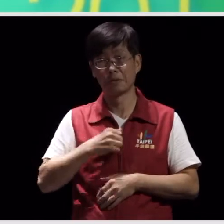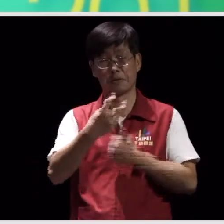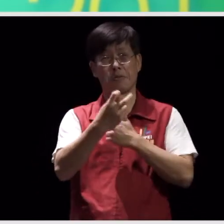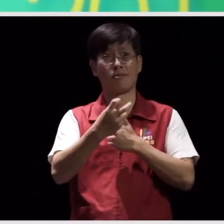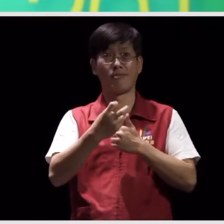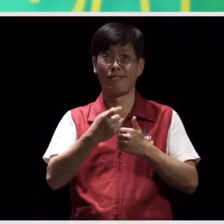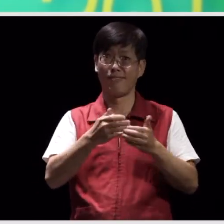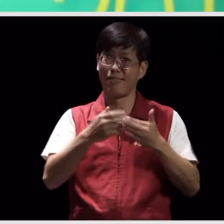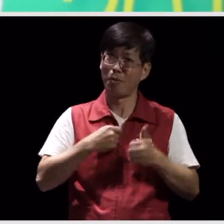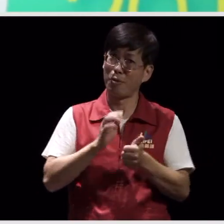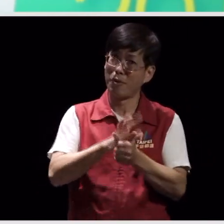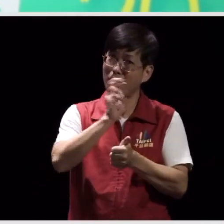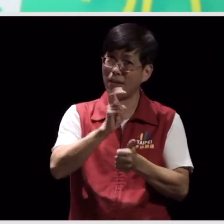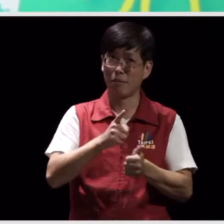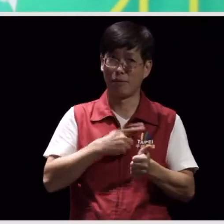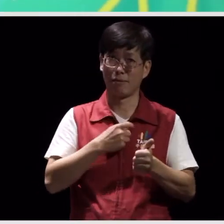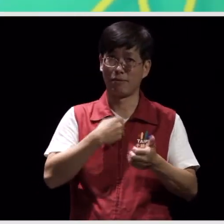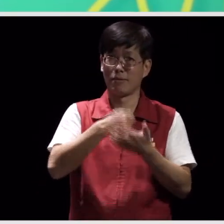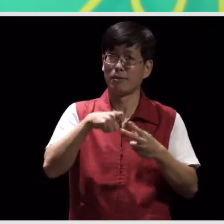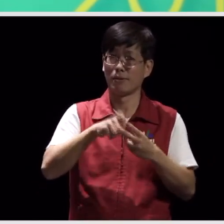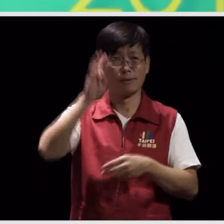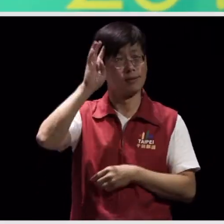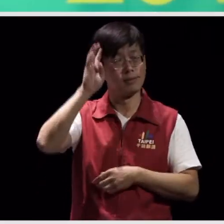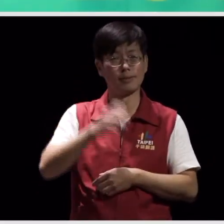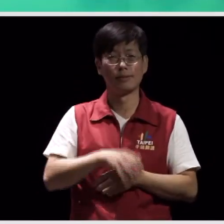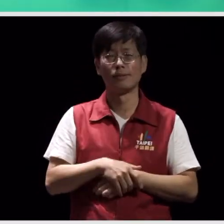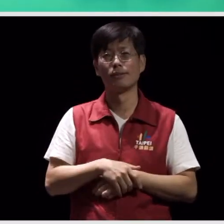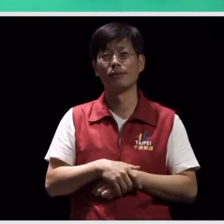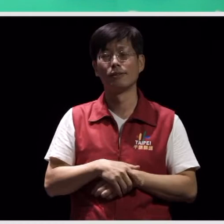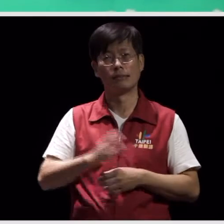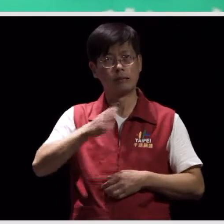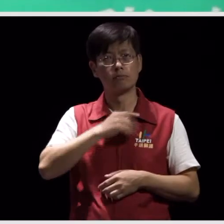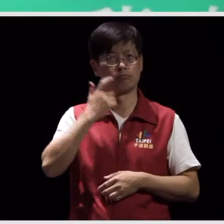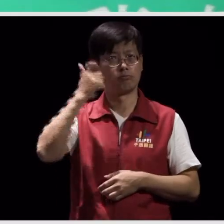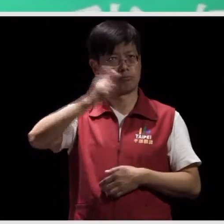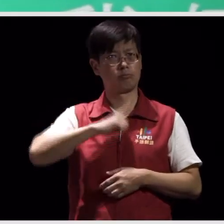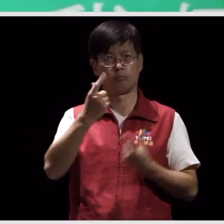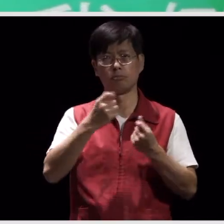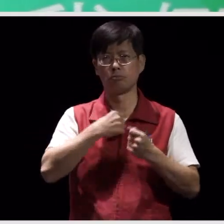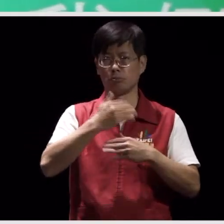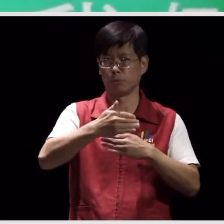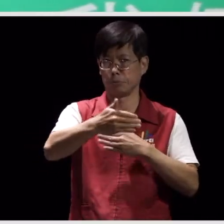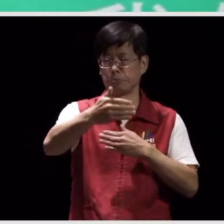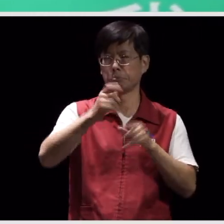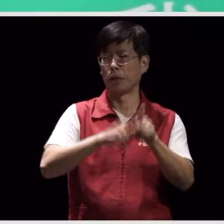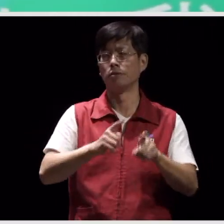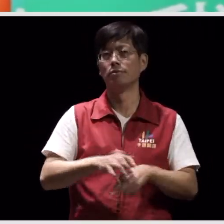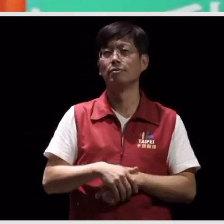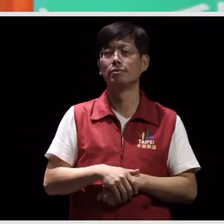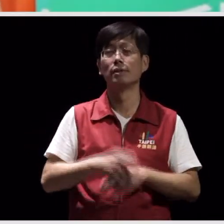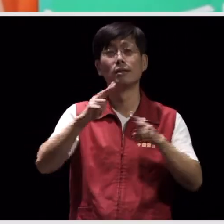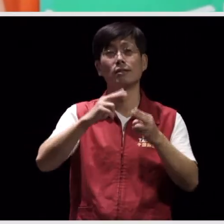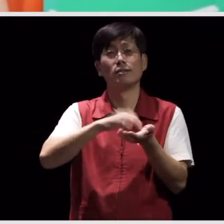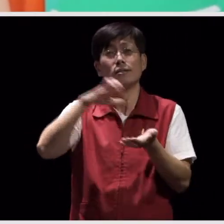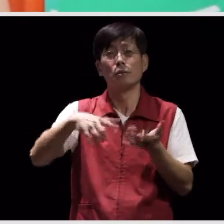你还当志工，你知道吧？然后这位爷爷他就是很有一个 SOP， 你知道，很有趣。他到医院干嘛？因为医院都是开放式的